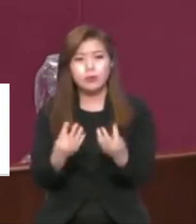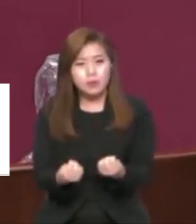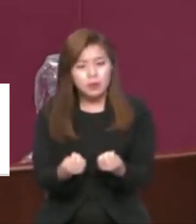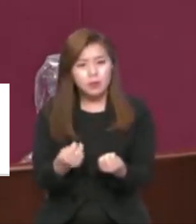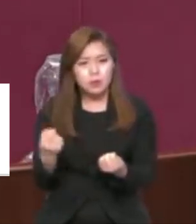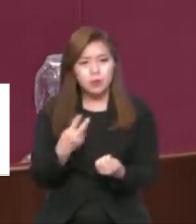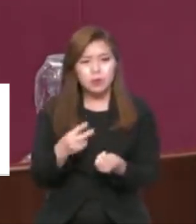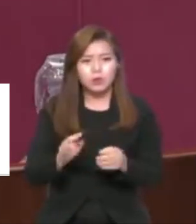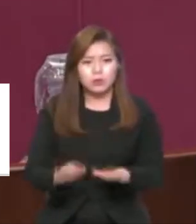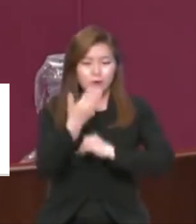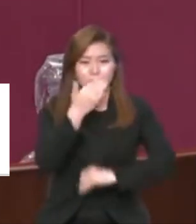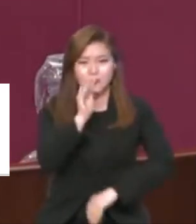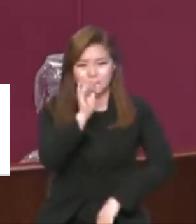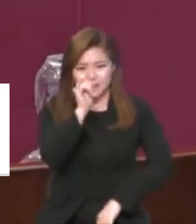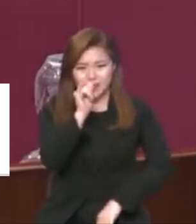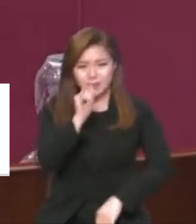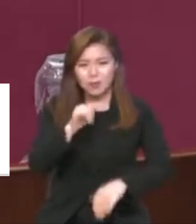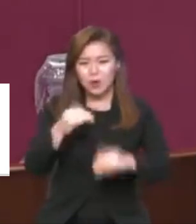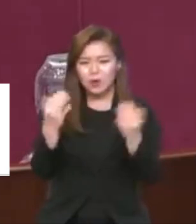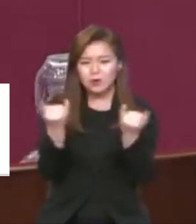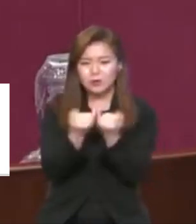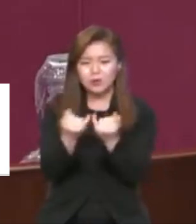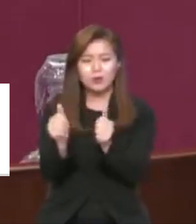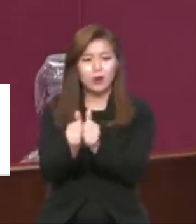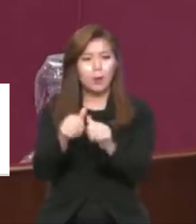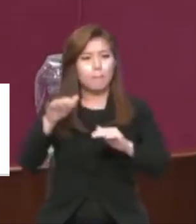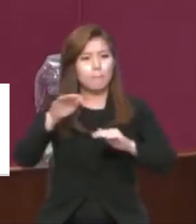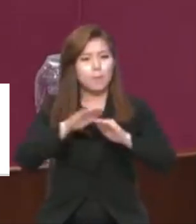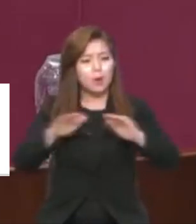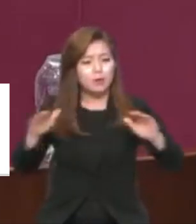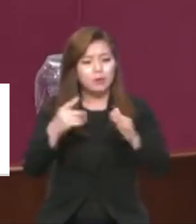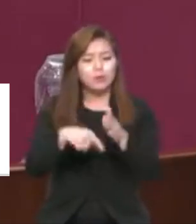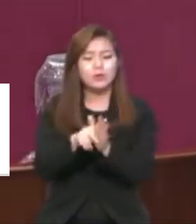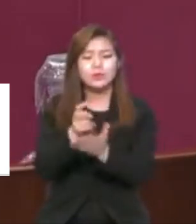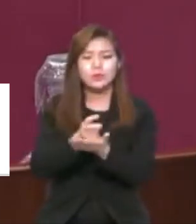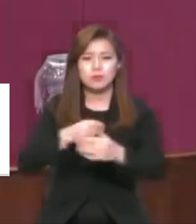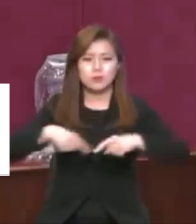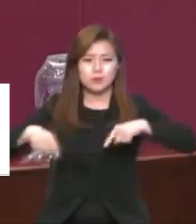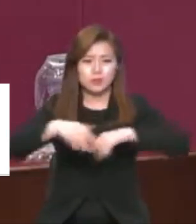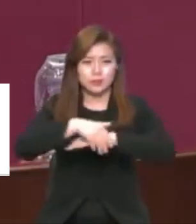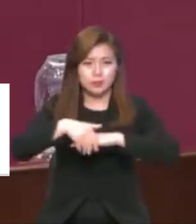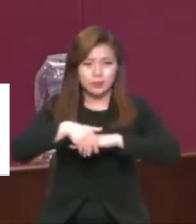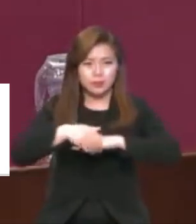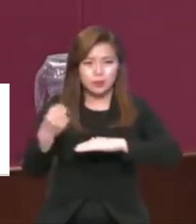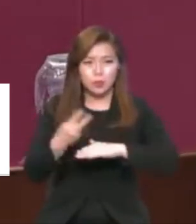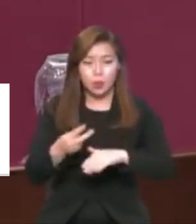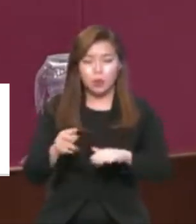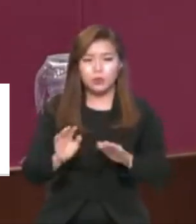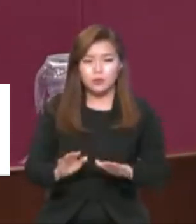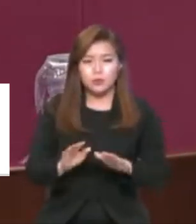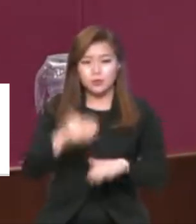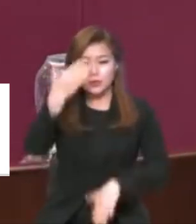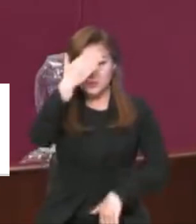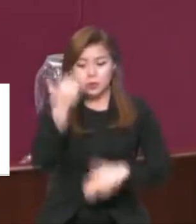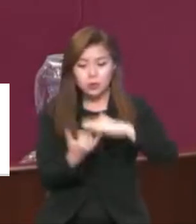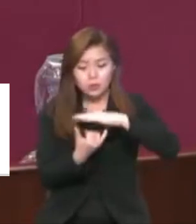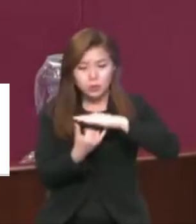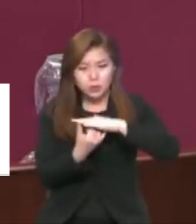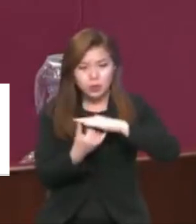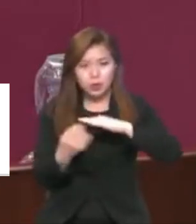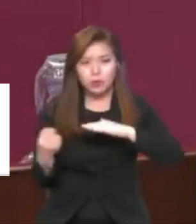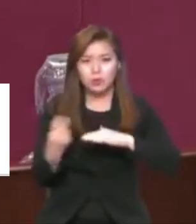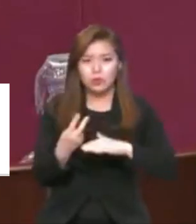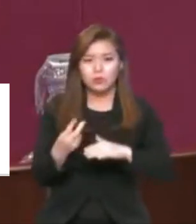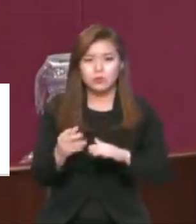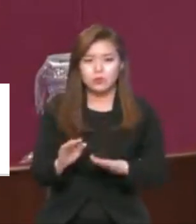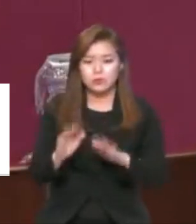대변되는 여성의 대표성, 성평등 실현을 위한 정책과 우리의 현재이며 미래인 청소년과 급변하고